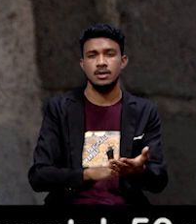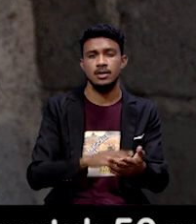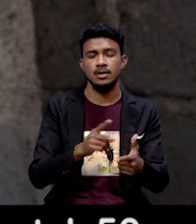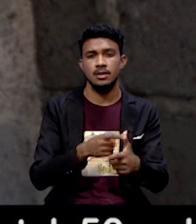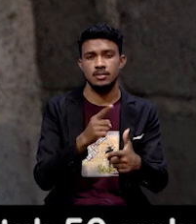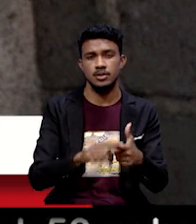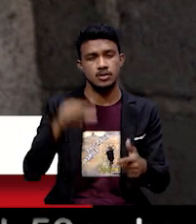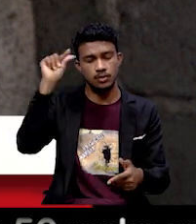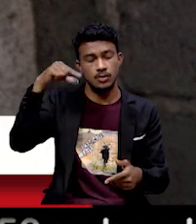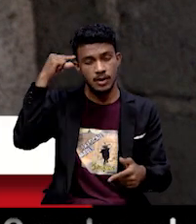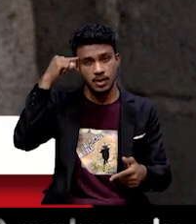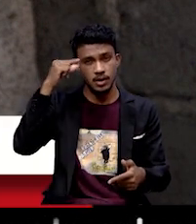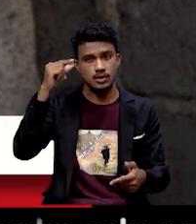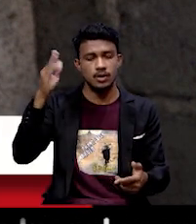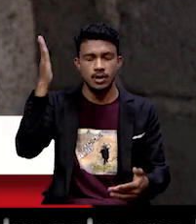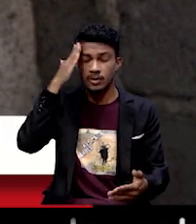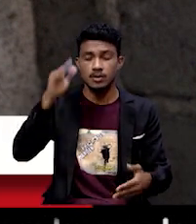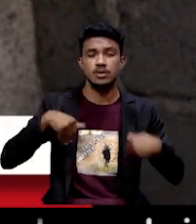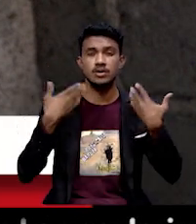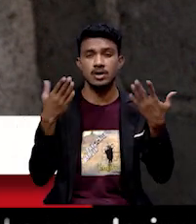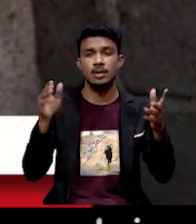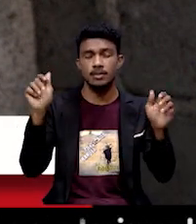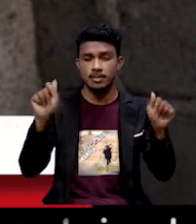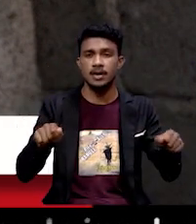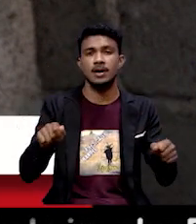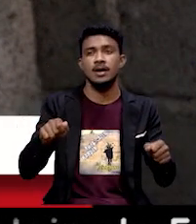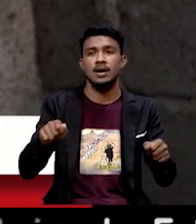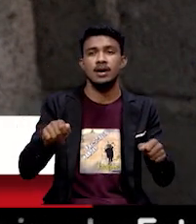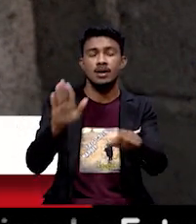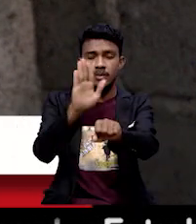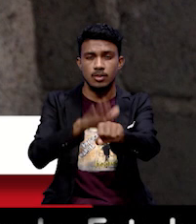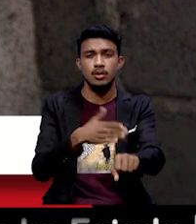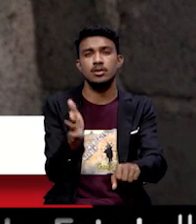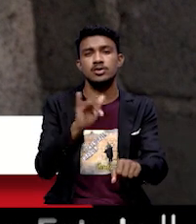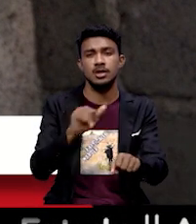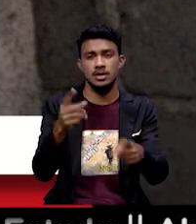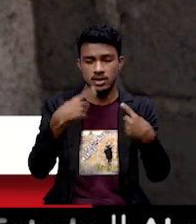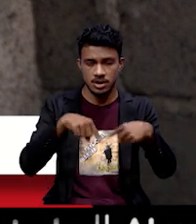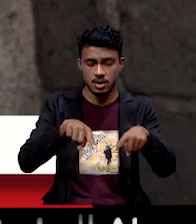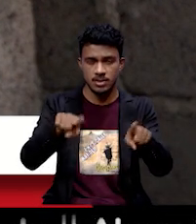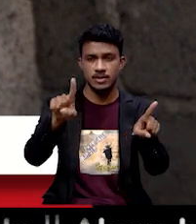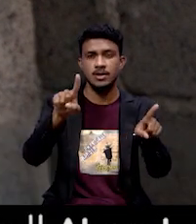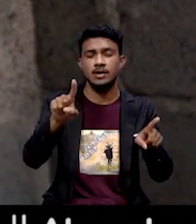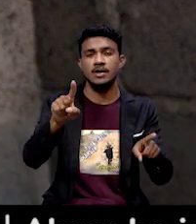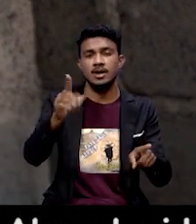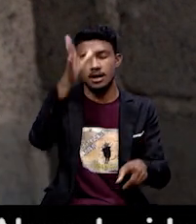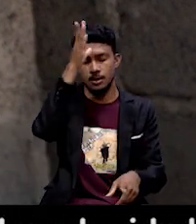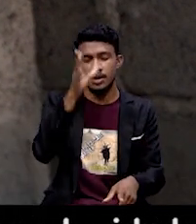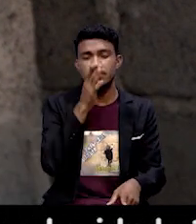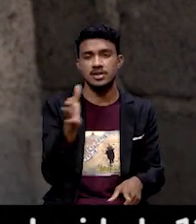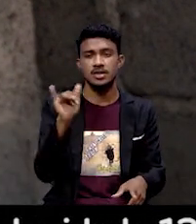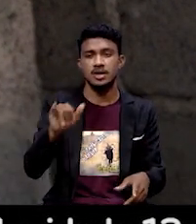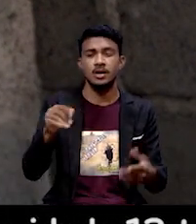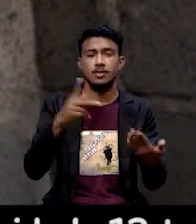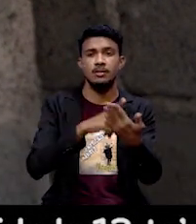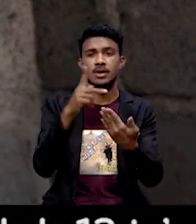governo plano insa para dar sira bafale sirin inang aman. Depois plano saya ida mak fo ba